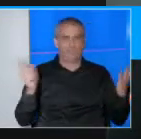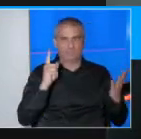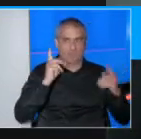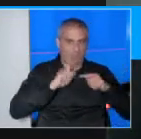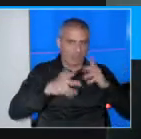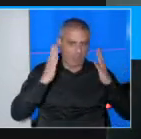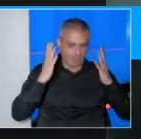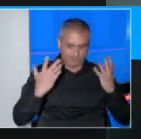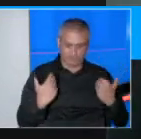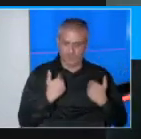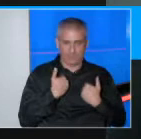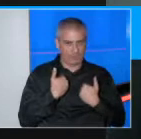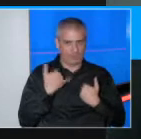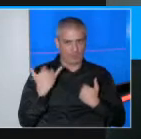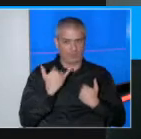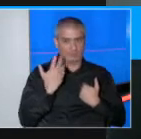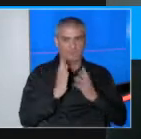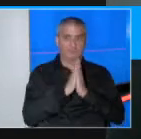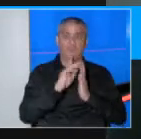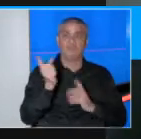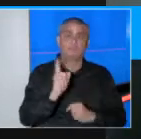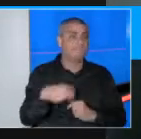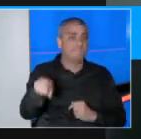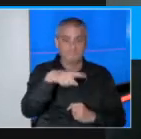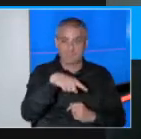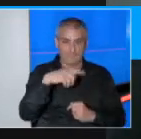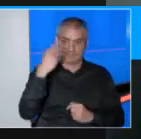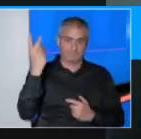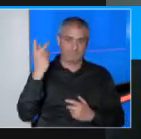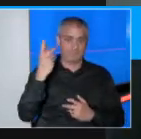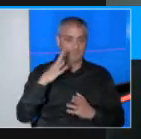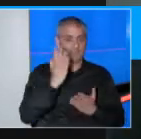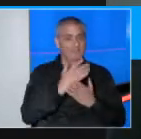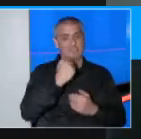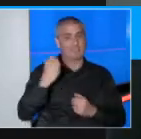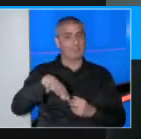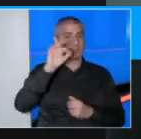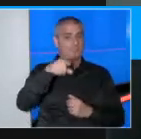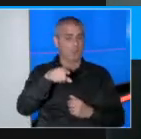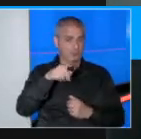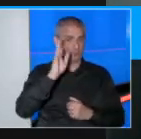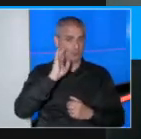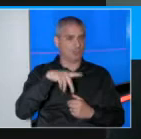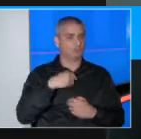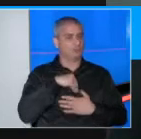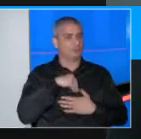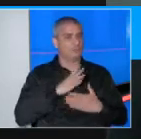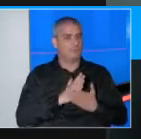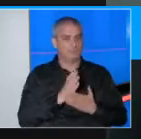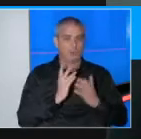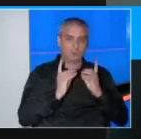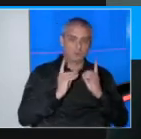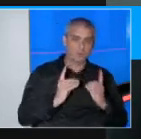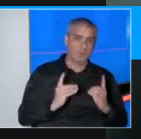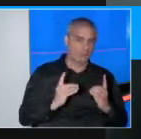גסה, אנחנו... תמיד קוראים לכל מי שנבחר בקולות הימין, למי שיש לו מצפון